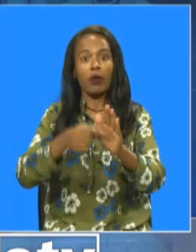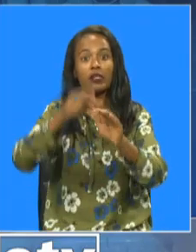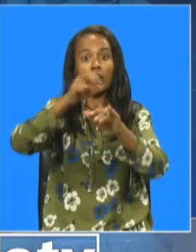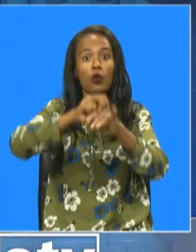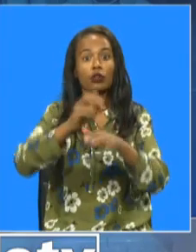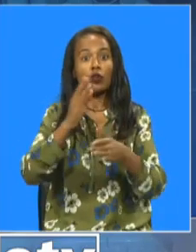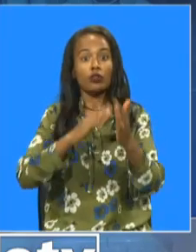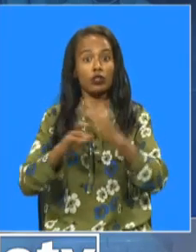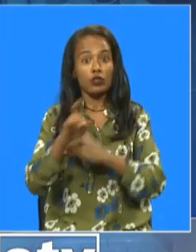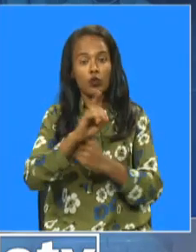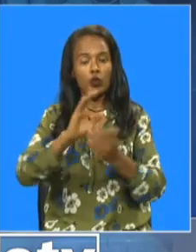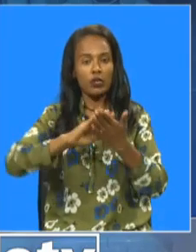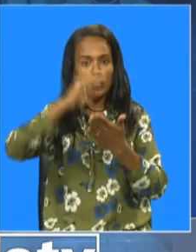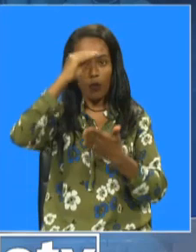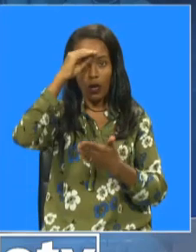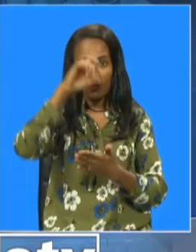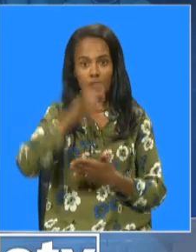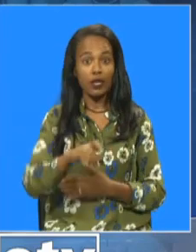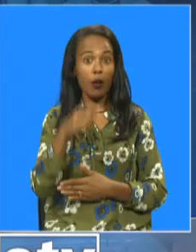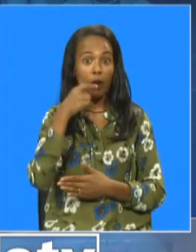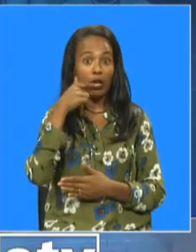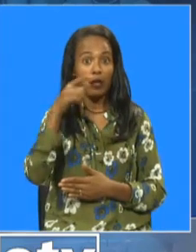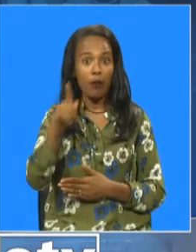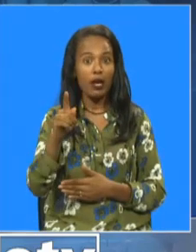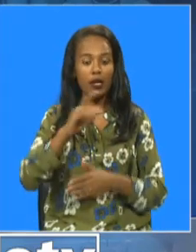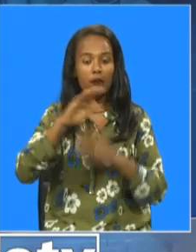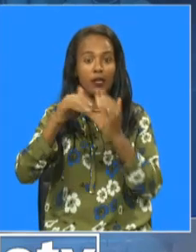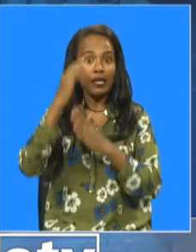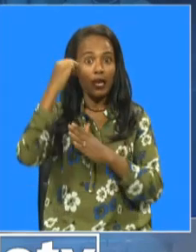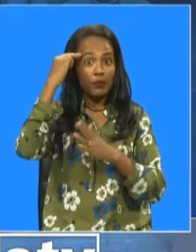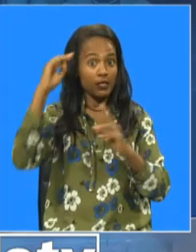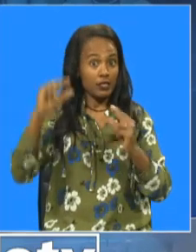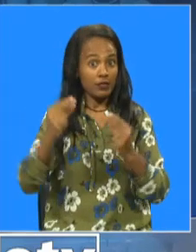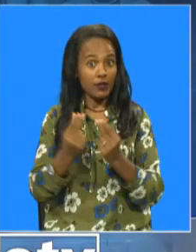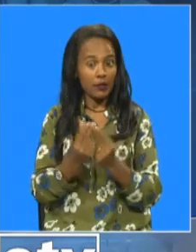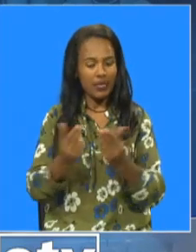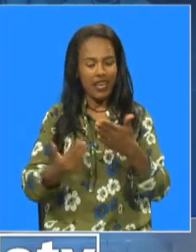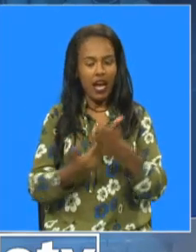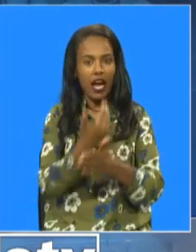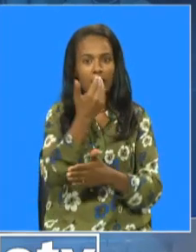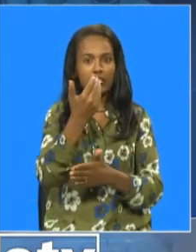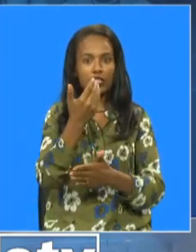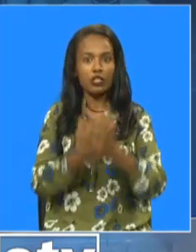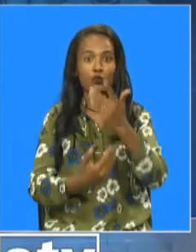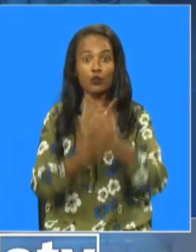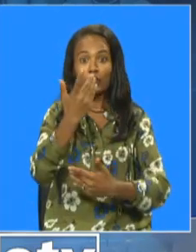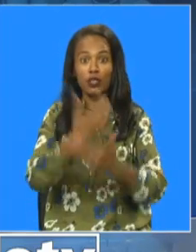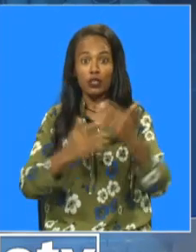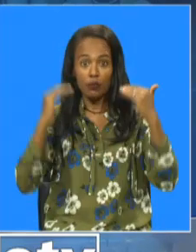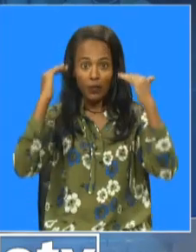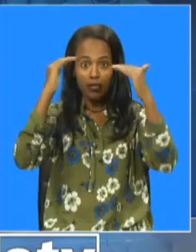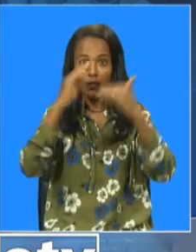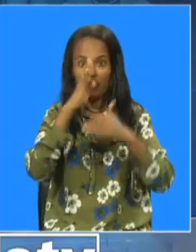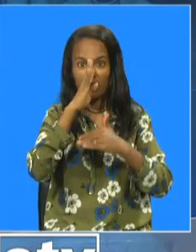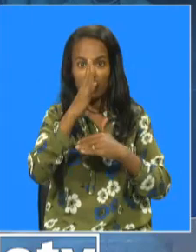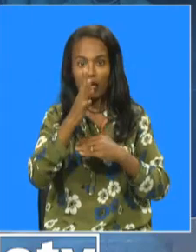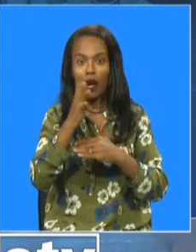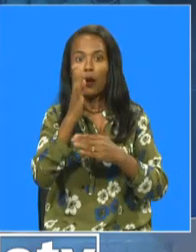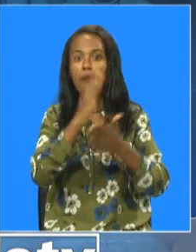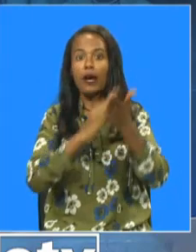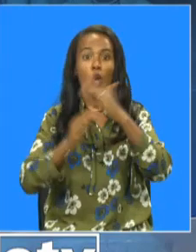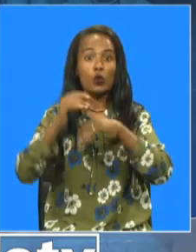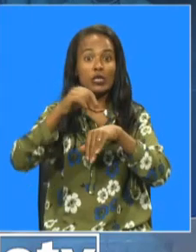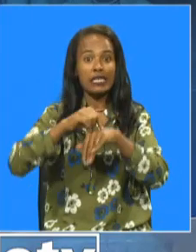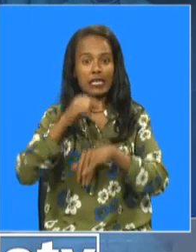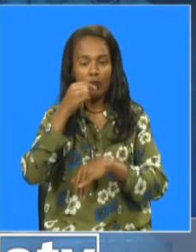ወቅታዊ ችግር በመሆኑ ልንማርበት ይገባል ተባለ። በጠቅላይ ሚኒስትር ጽህፈት ቤት አዲስ ወግ የውይይት መድረክ ፈጠራ በቀውስ ጊዜ በሚል